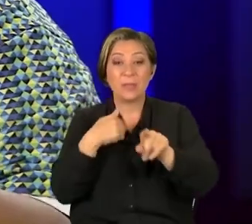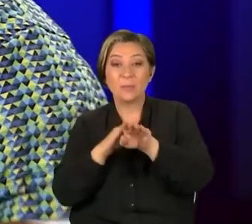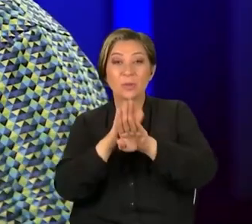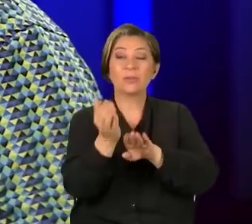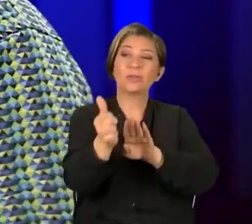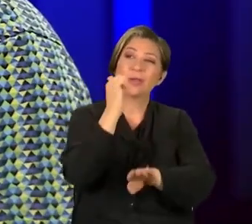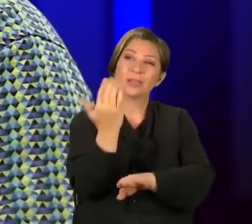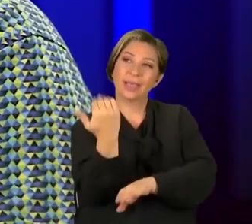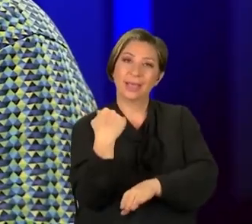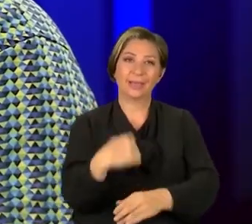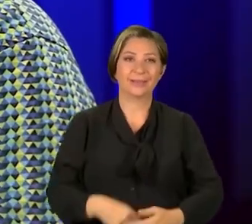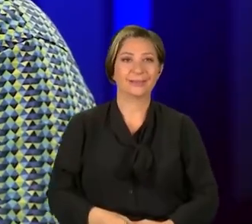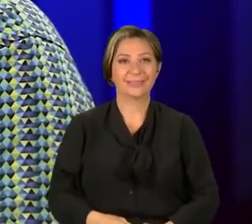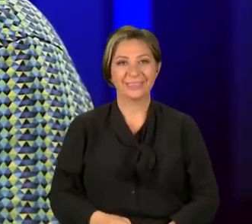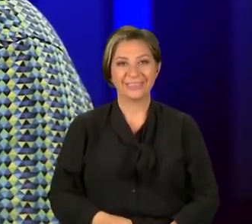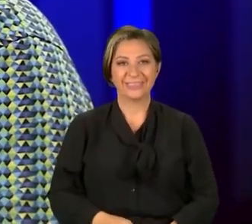işte